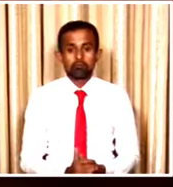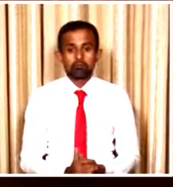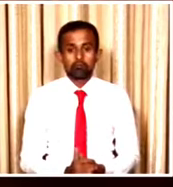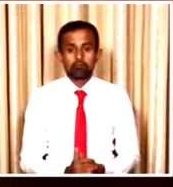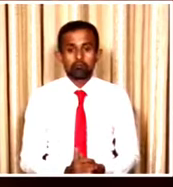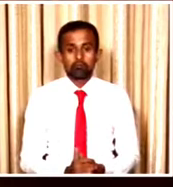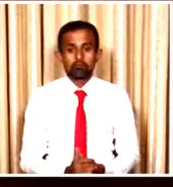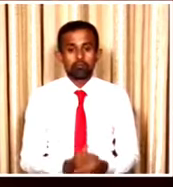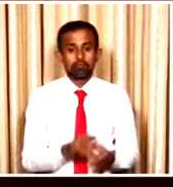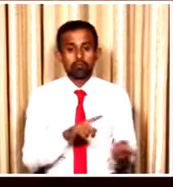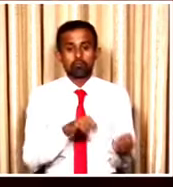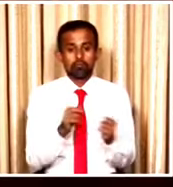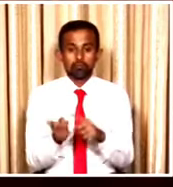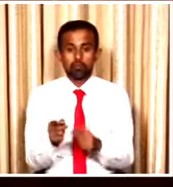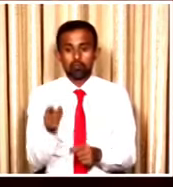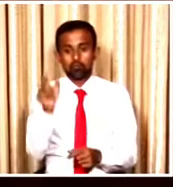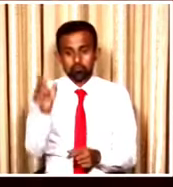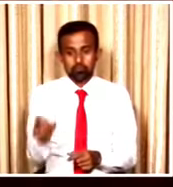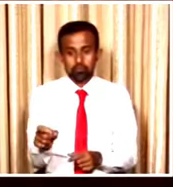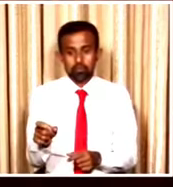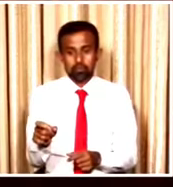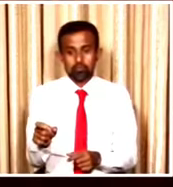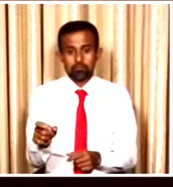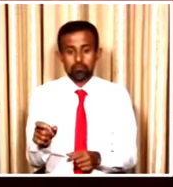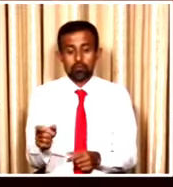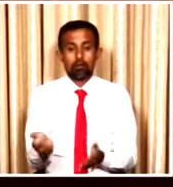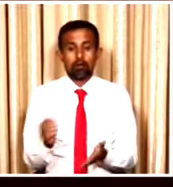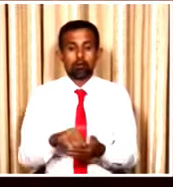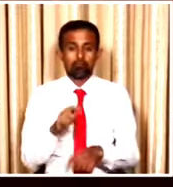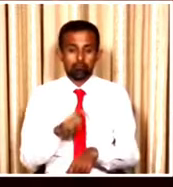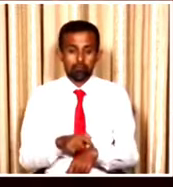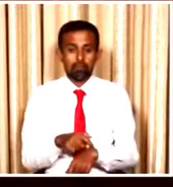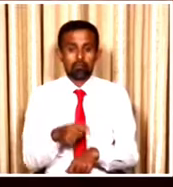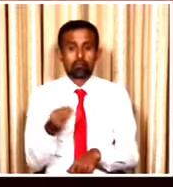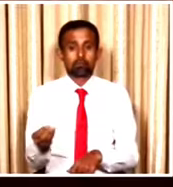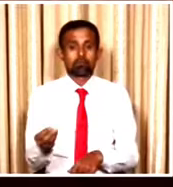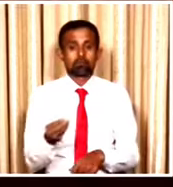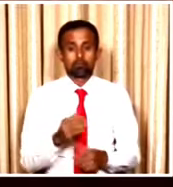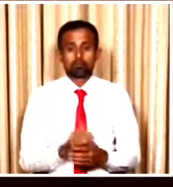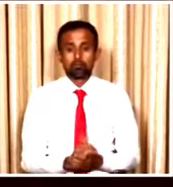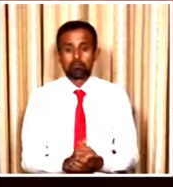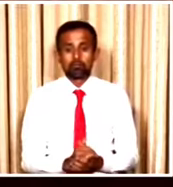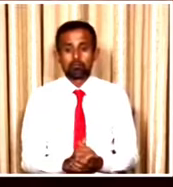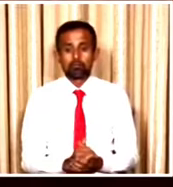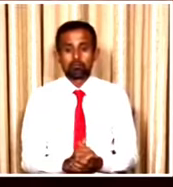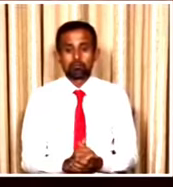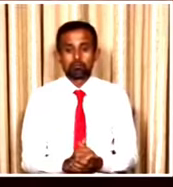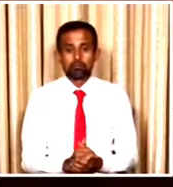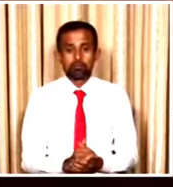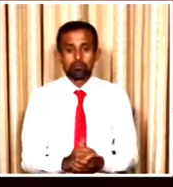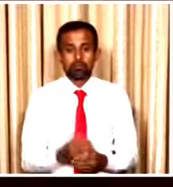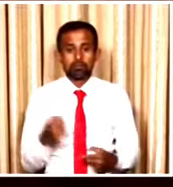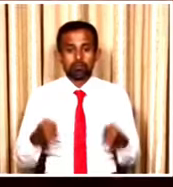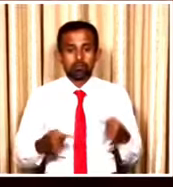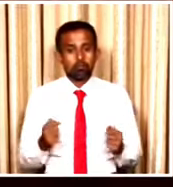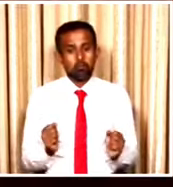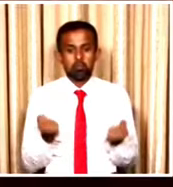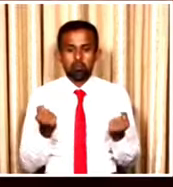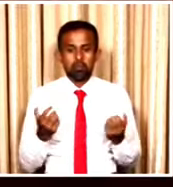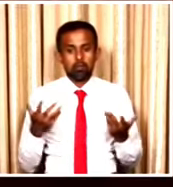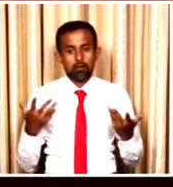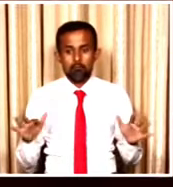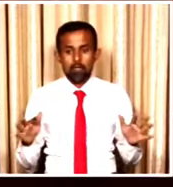ජනතුමා ඊට පස්සේ දැන් ඔබතුමාට දුන්නා නම් ඊට පස්සේ මේ ඊළඟත් අපිට වෙලාවක් දෙන්න අවශ්‍ය වෙනවා. දැන් ඩිබේට් එක පටන් අරන් තියෙන්නේ.